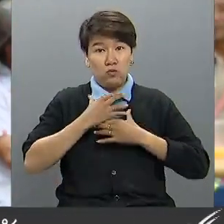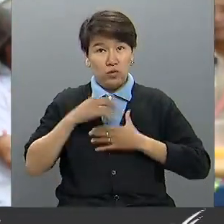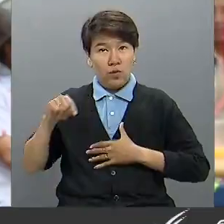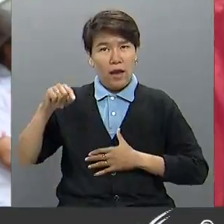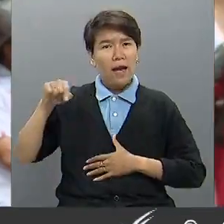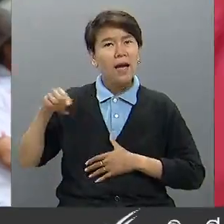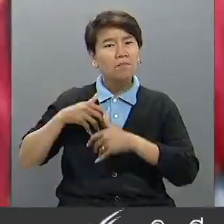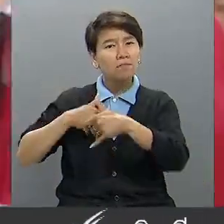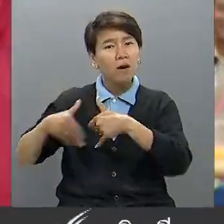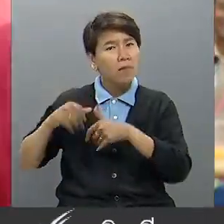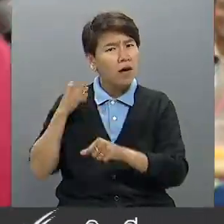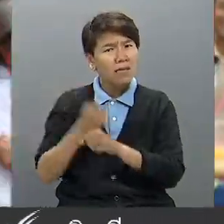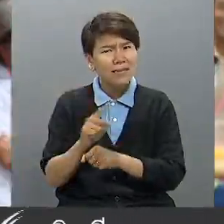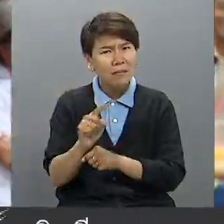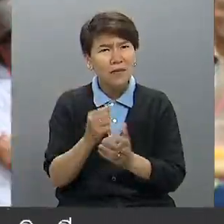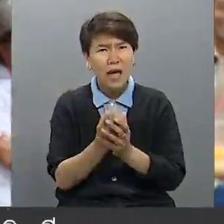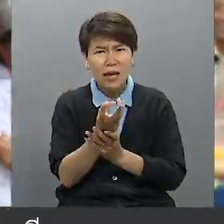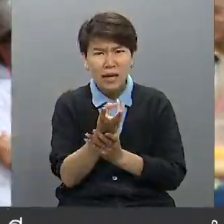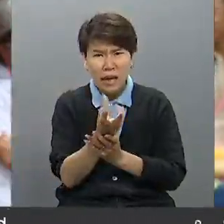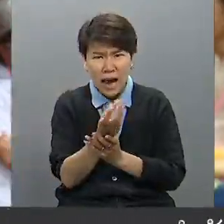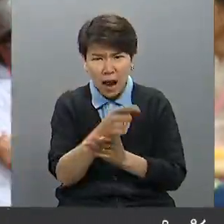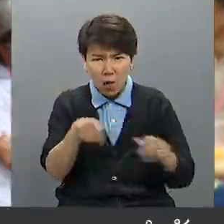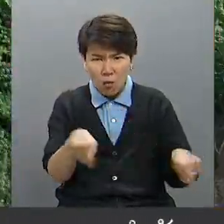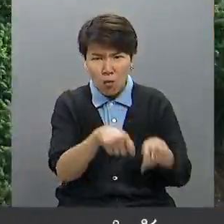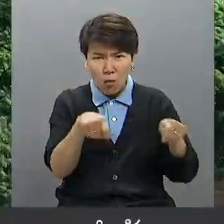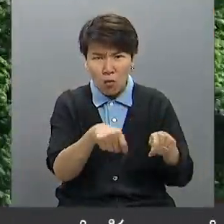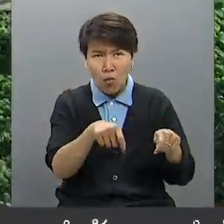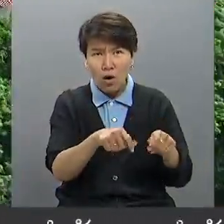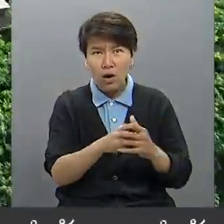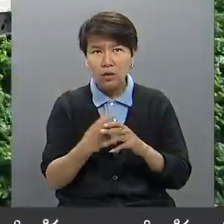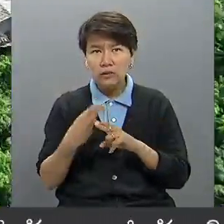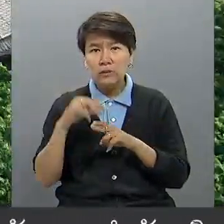าป๋านะครับหรือโมเจที่หลายคนเข้าใจนะที่เรียกกันนะครับ